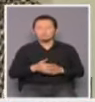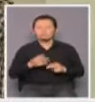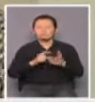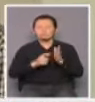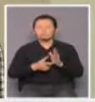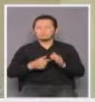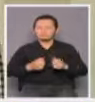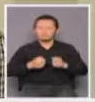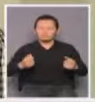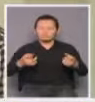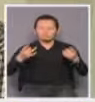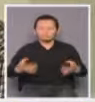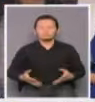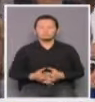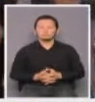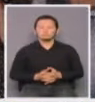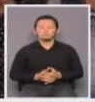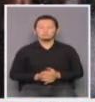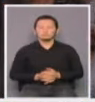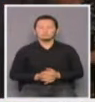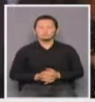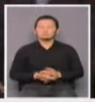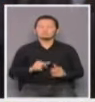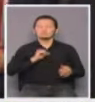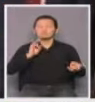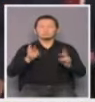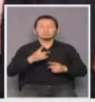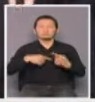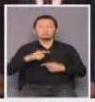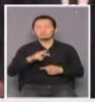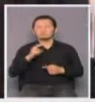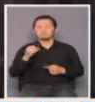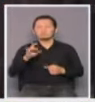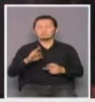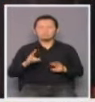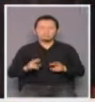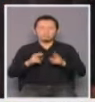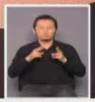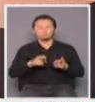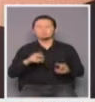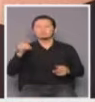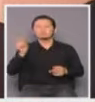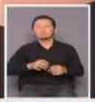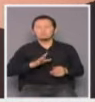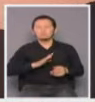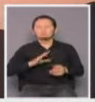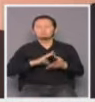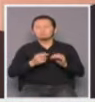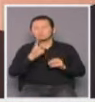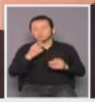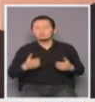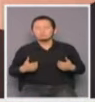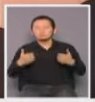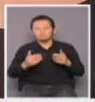Комнаты большие, просторные. Известный предприниматель Кайрат Кудайберген, приехавший в наш регион по командировке,